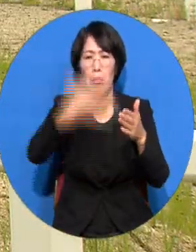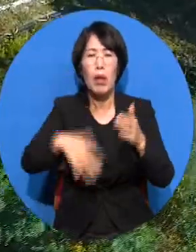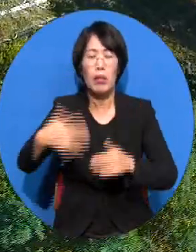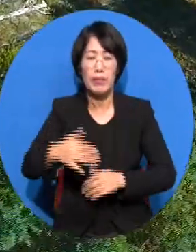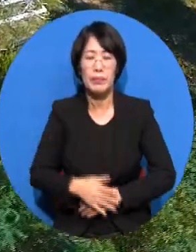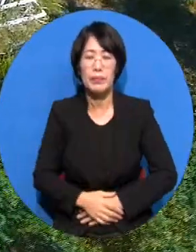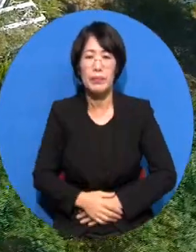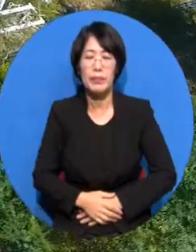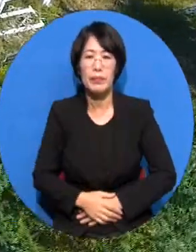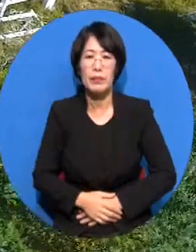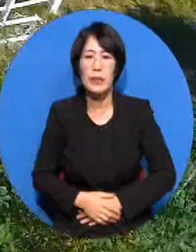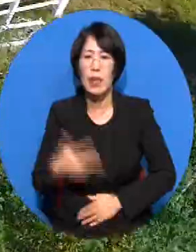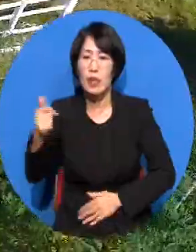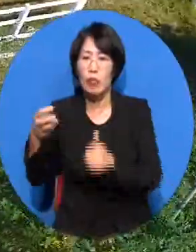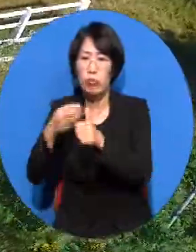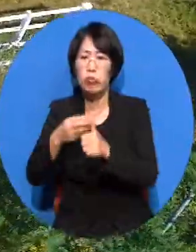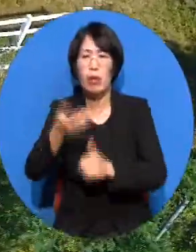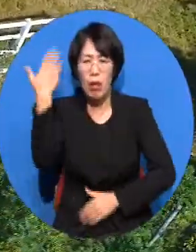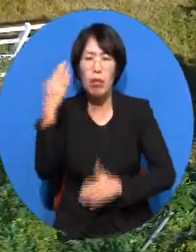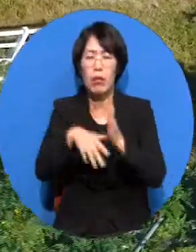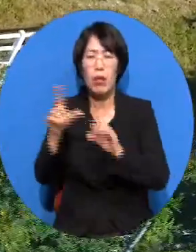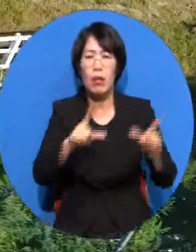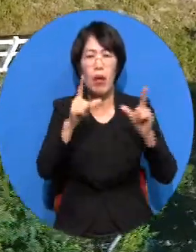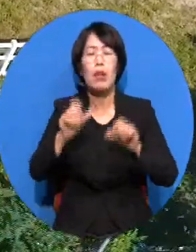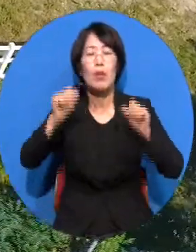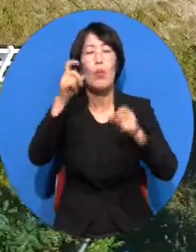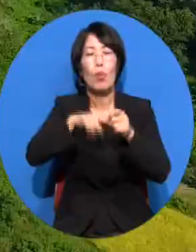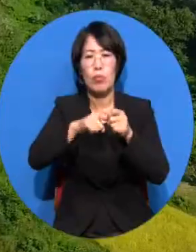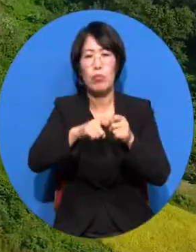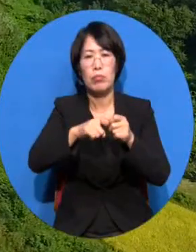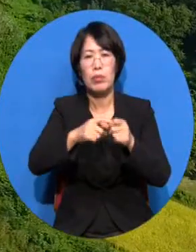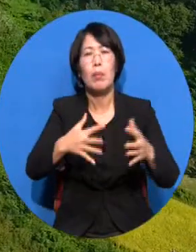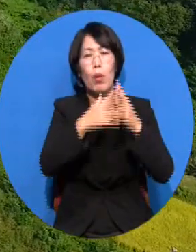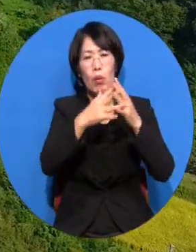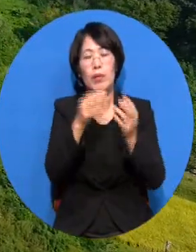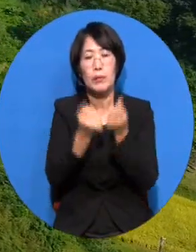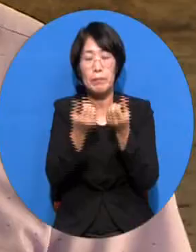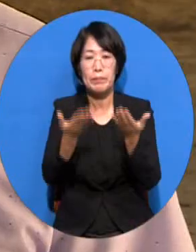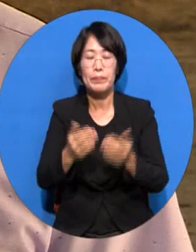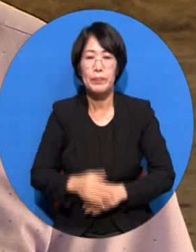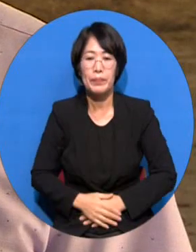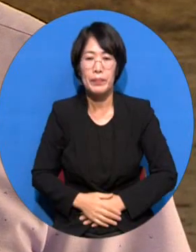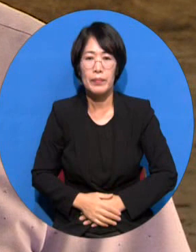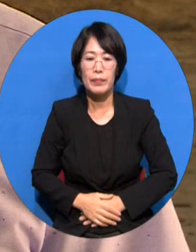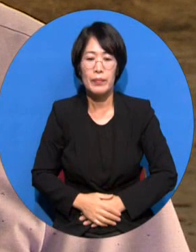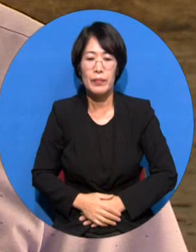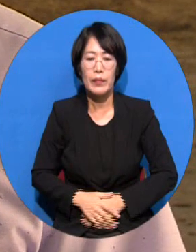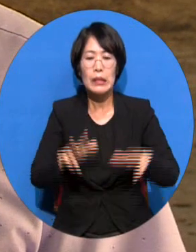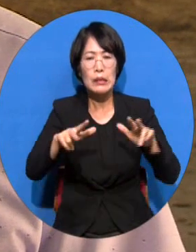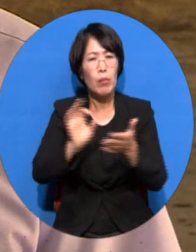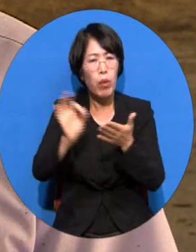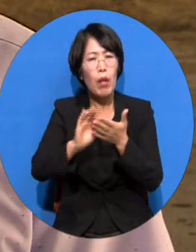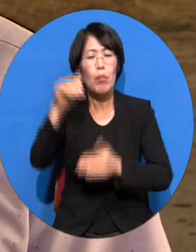겁니다. 장흥군은 당시 생활체육을 위주로 설계했기 때문이라고 해명하고 있습니다. 지금 현재는 활용도가